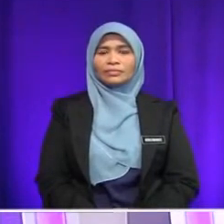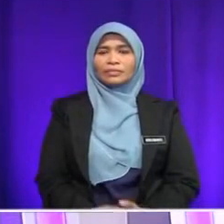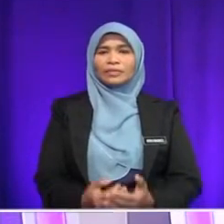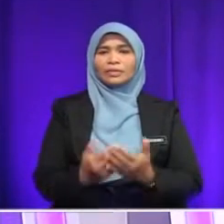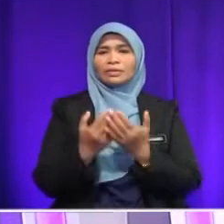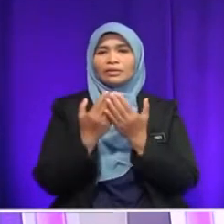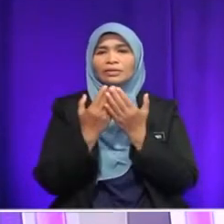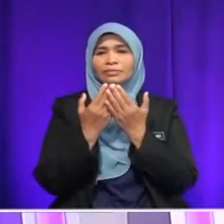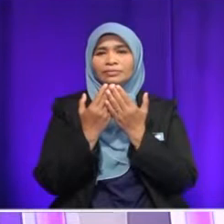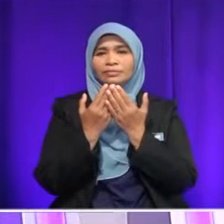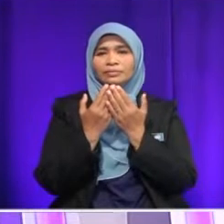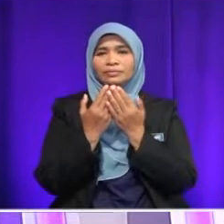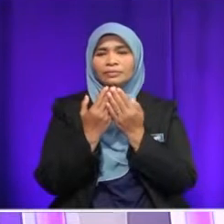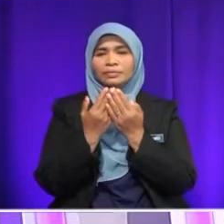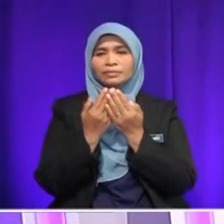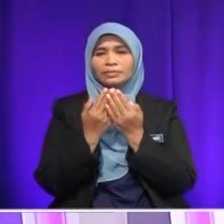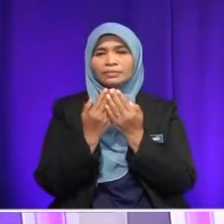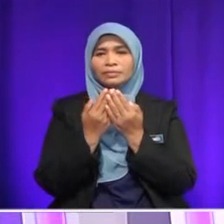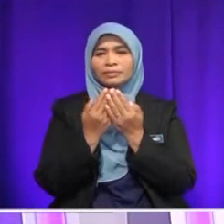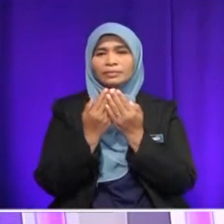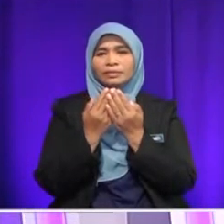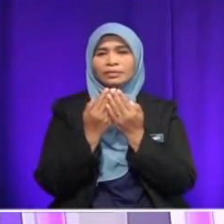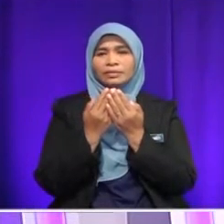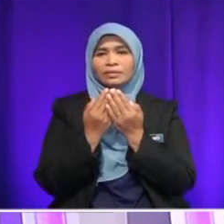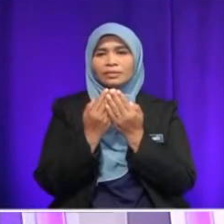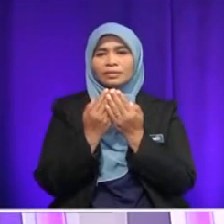Ya muthabbit al-qulub,